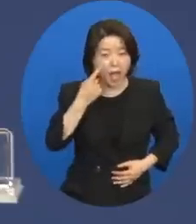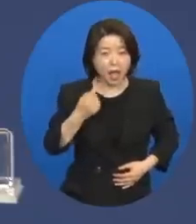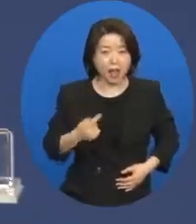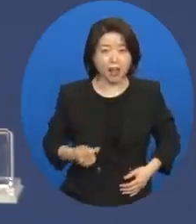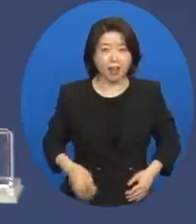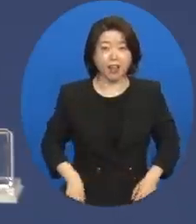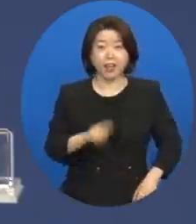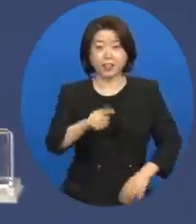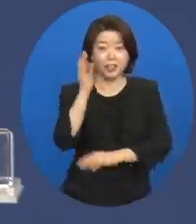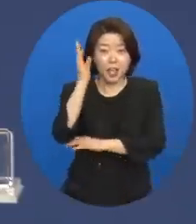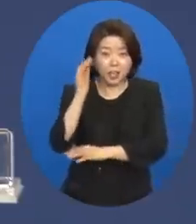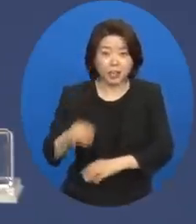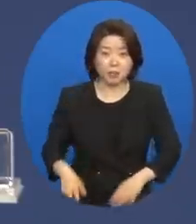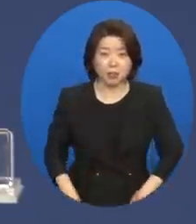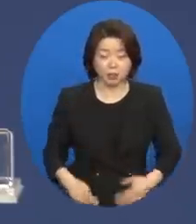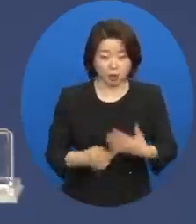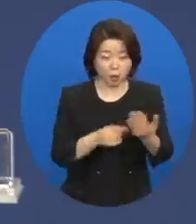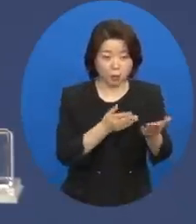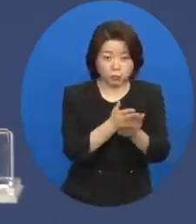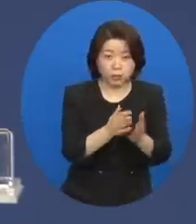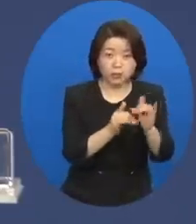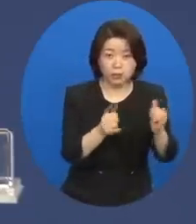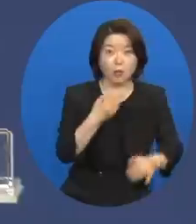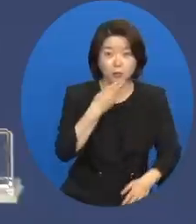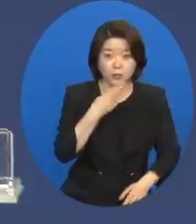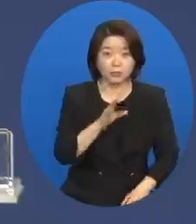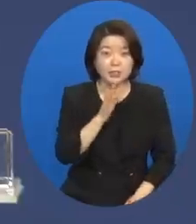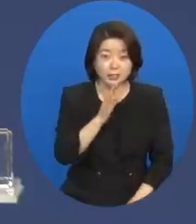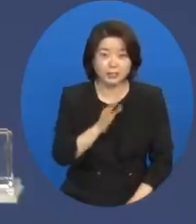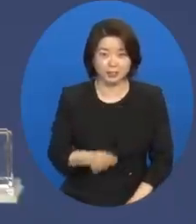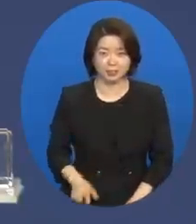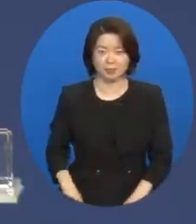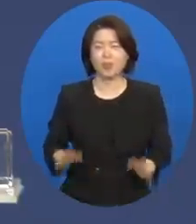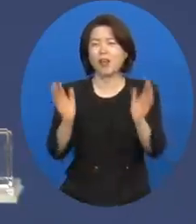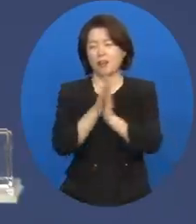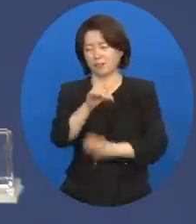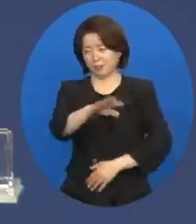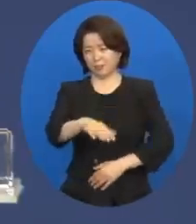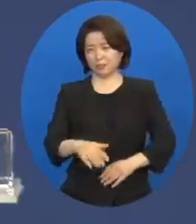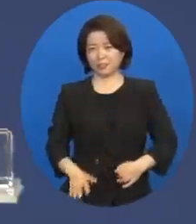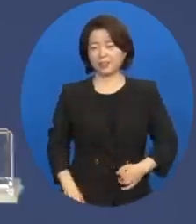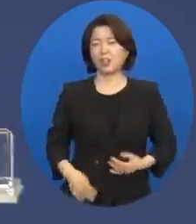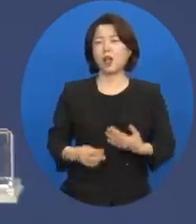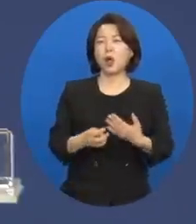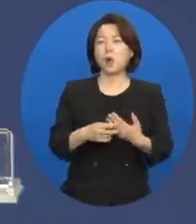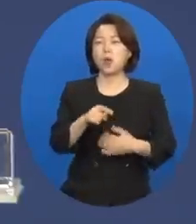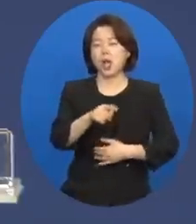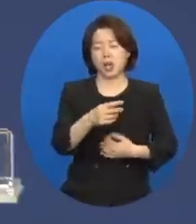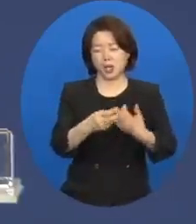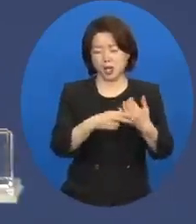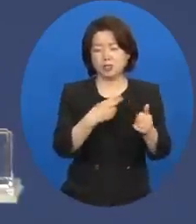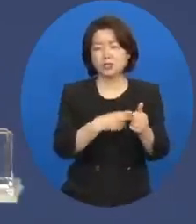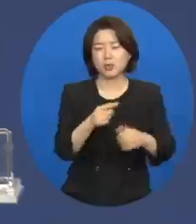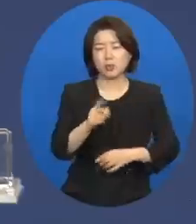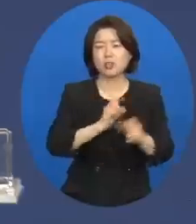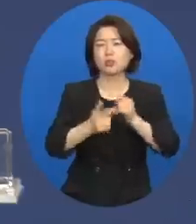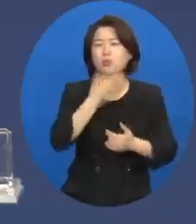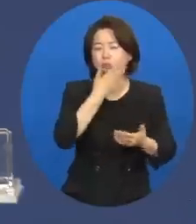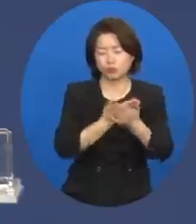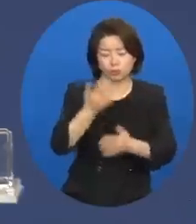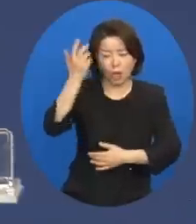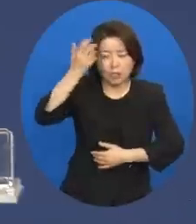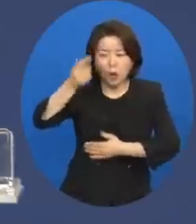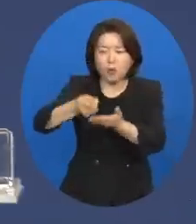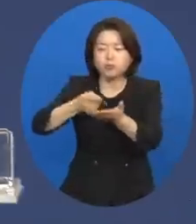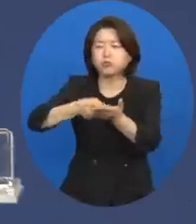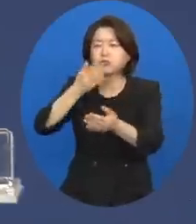뭐 이렇게 하는 외과 의사는 없을 거 아니에요. 그죠? 그래서 이건 외과 의사보다 더 중요한 영적인 지금 수술을 하고